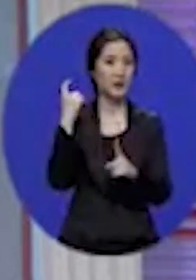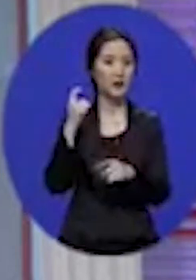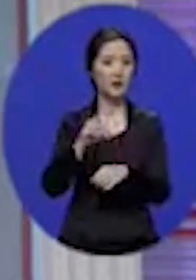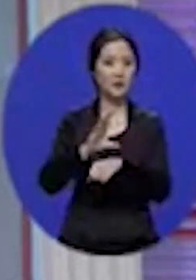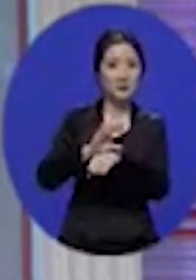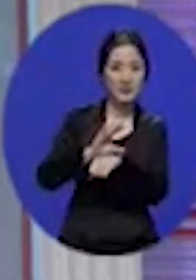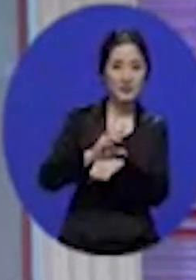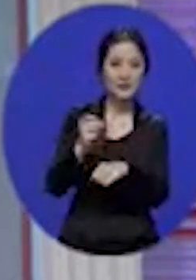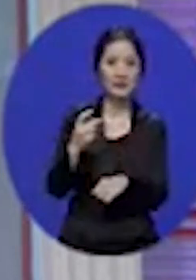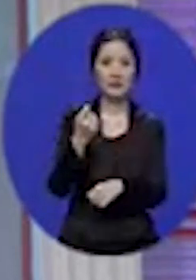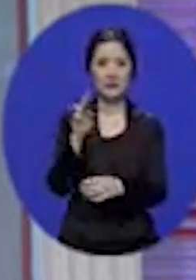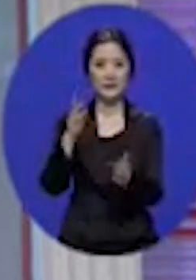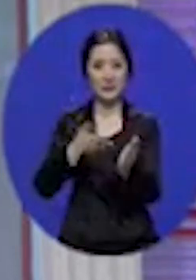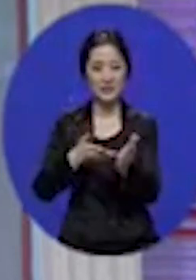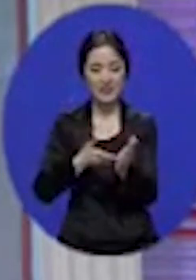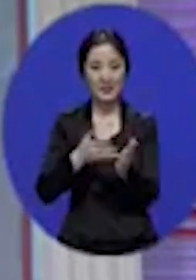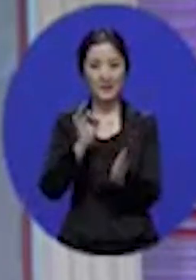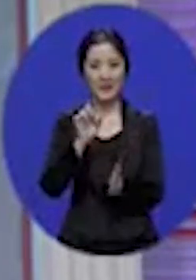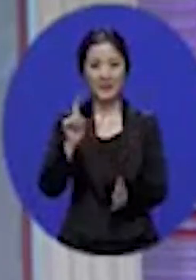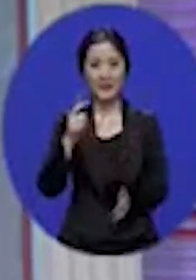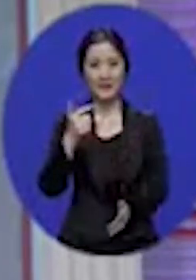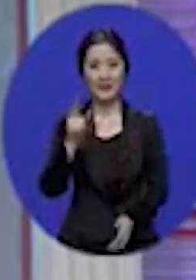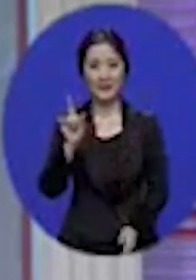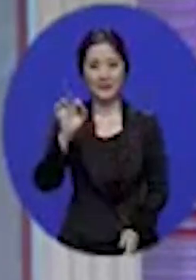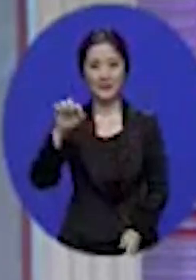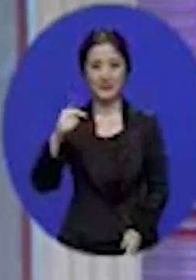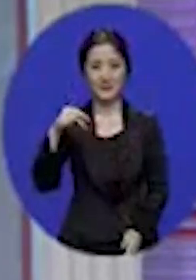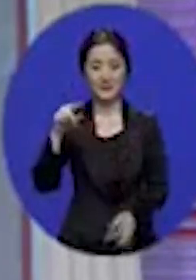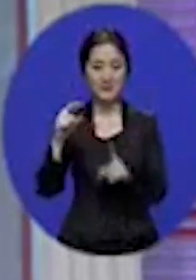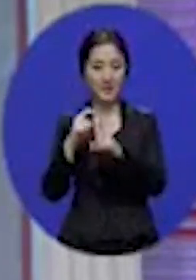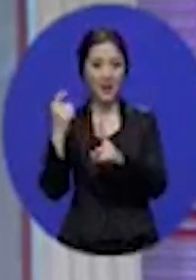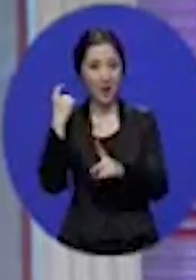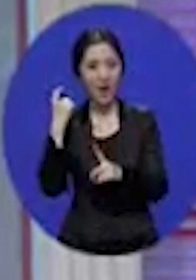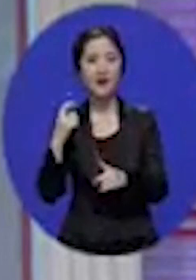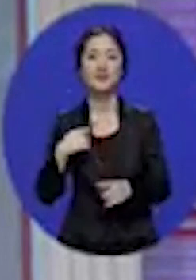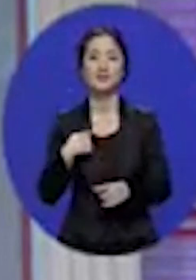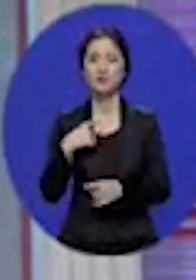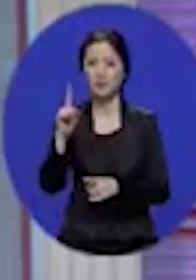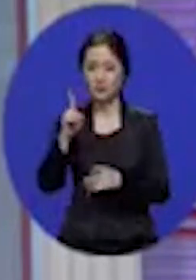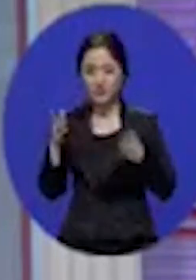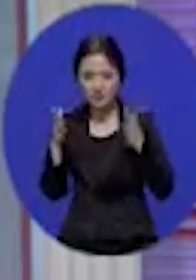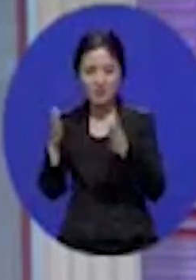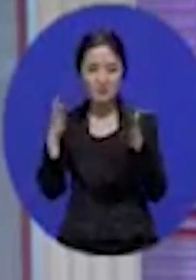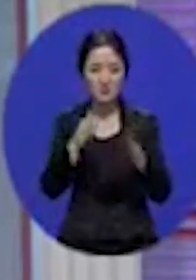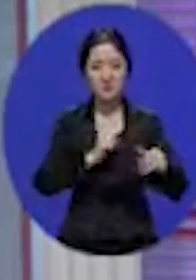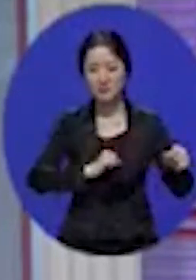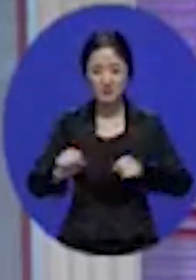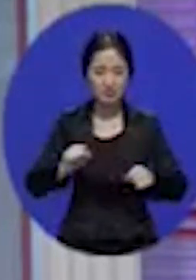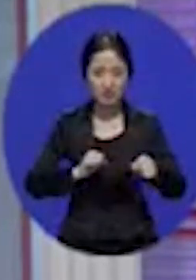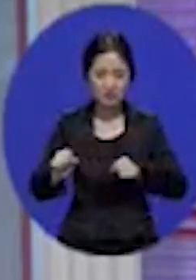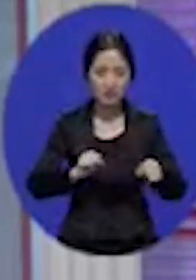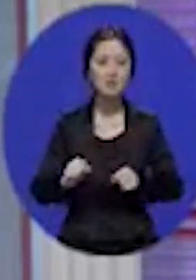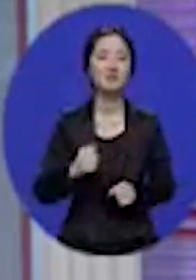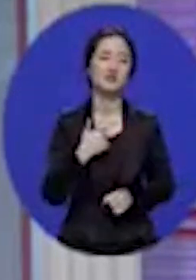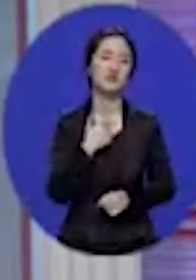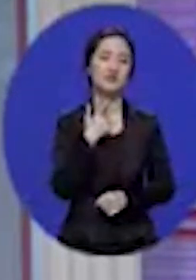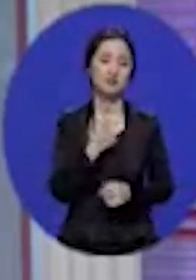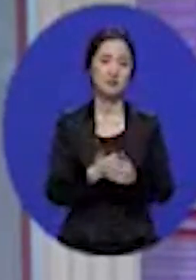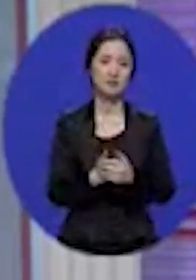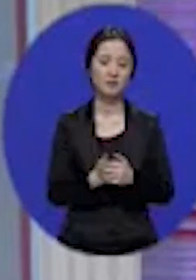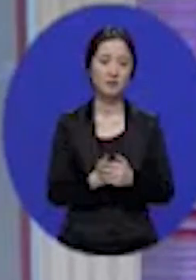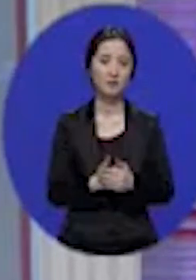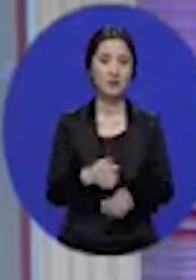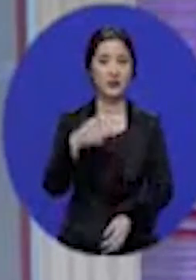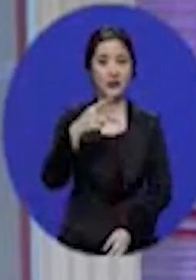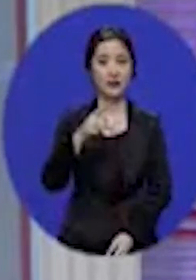물불 안 가리고 저는 달려가는 거였었습니다. 그러니까 대학 때도 KBS의 사회교육 방송이라고 있어요. 대북 방송하는